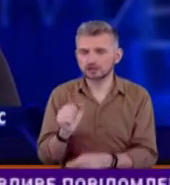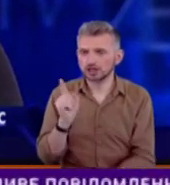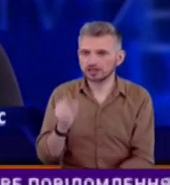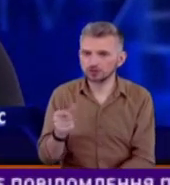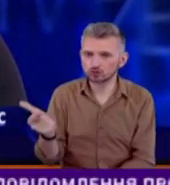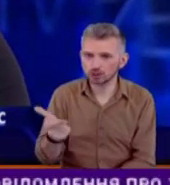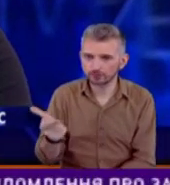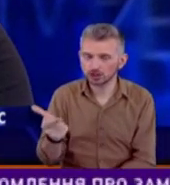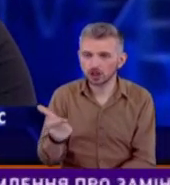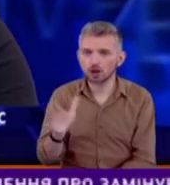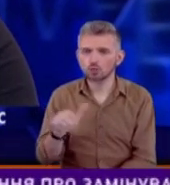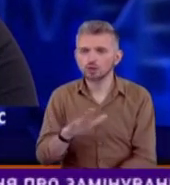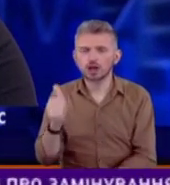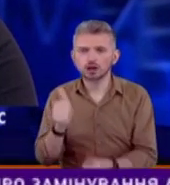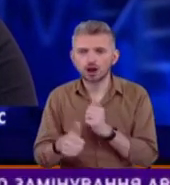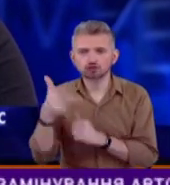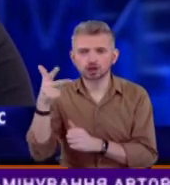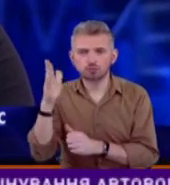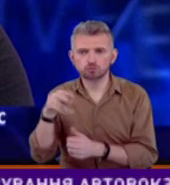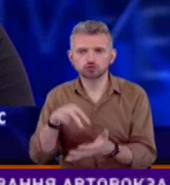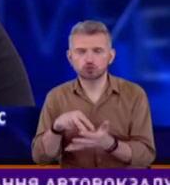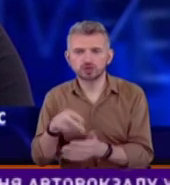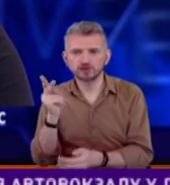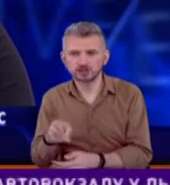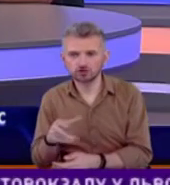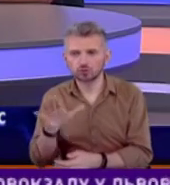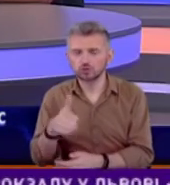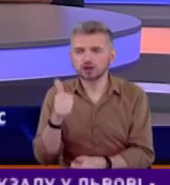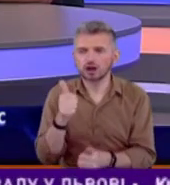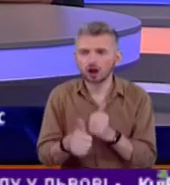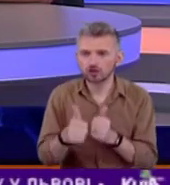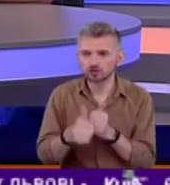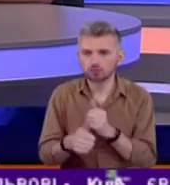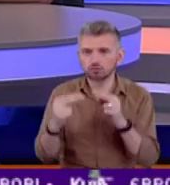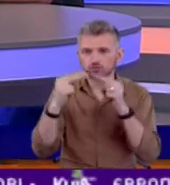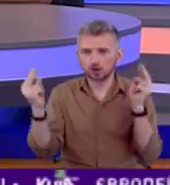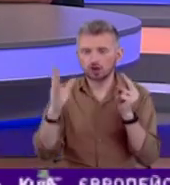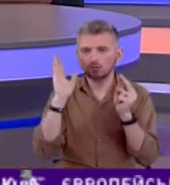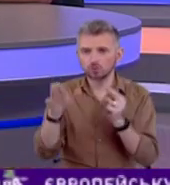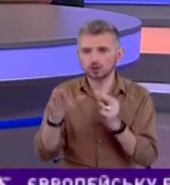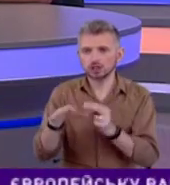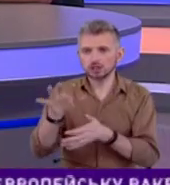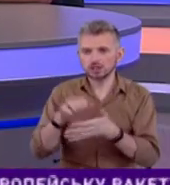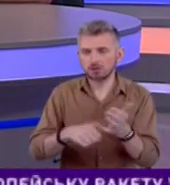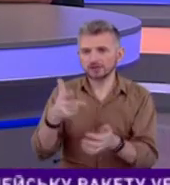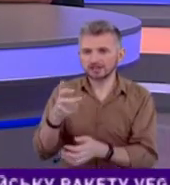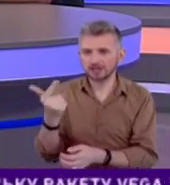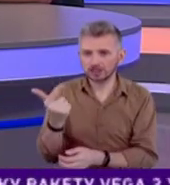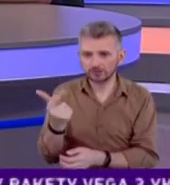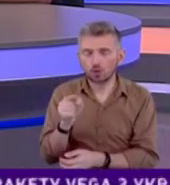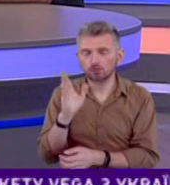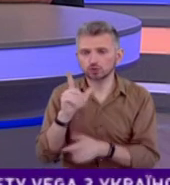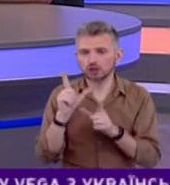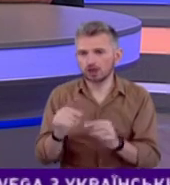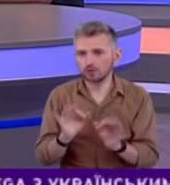гривень, пусть не кожна камера буде стоїти там 2000, пусть хоча б на кожному путіпроводі буде зніматися гривень 300 з нього, він буде їхати акуратно,